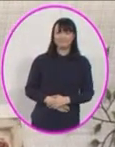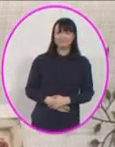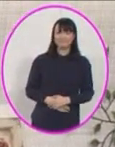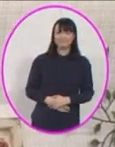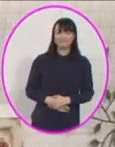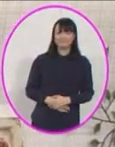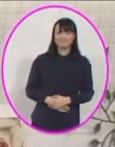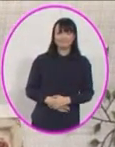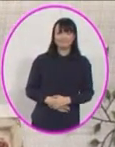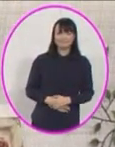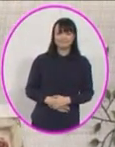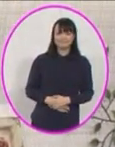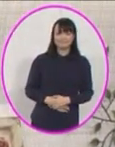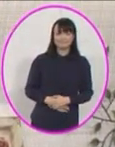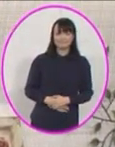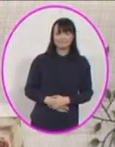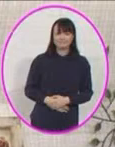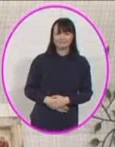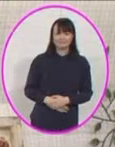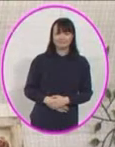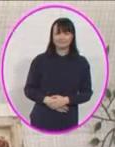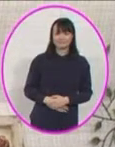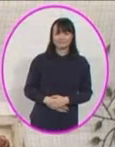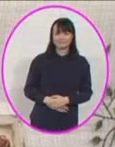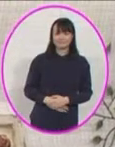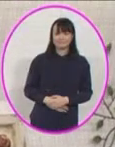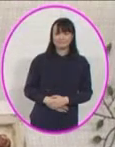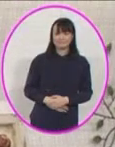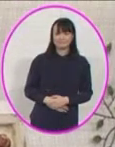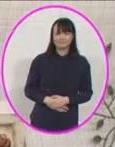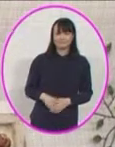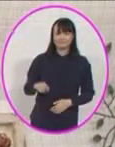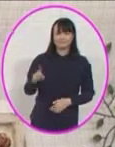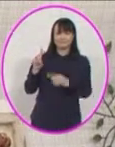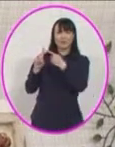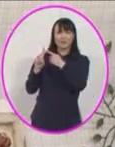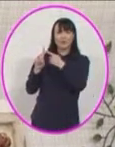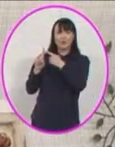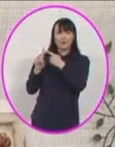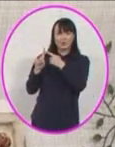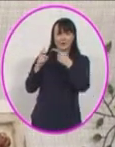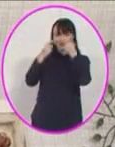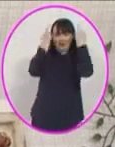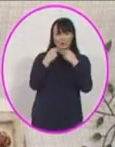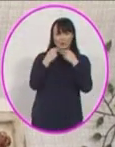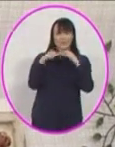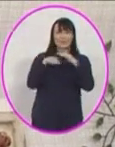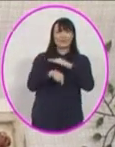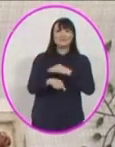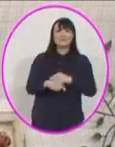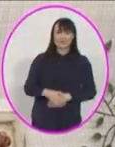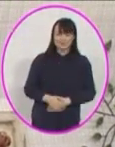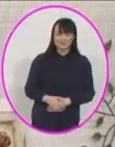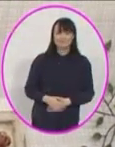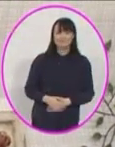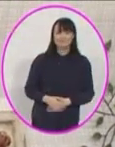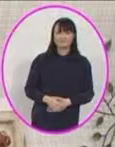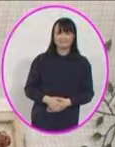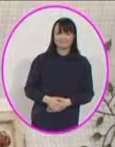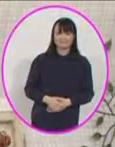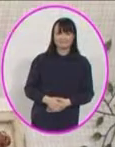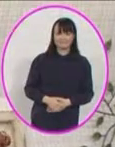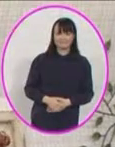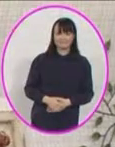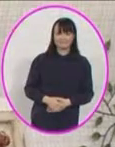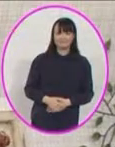合わせてくださいカバーしましたはいこれは人差し指が人の顔になってます大で人と人があってお辞儀をする